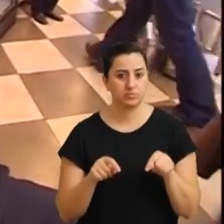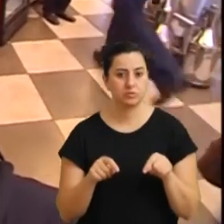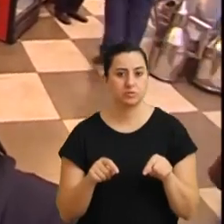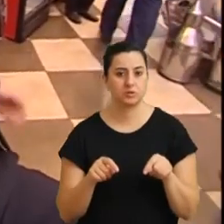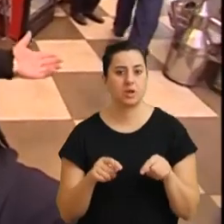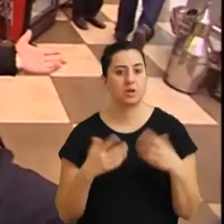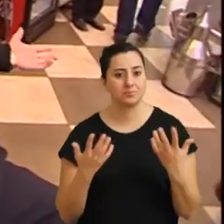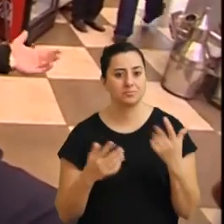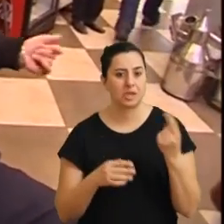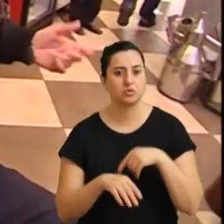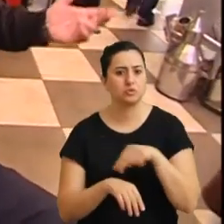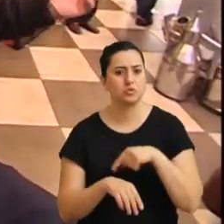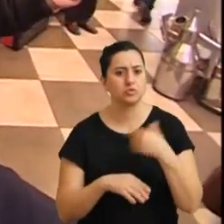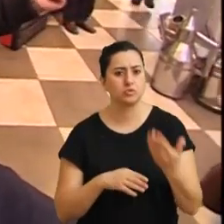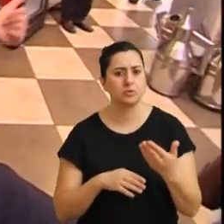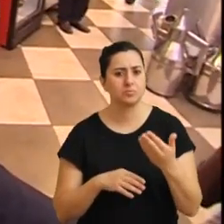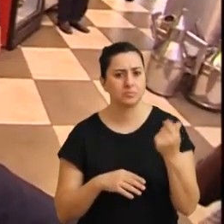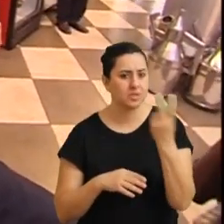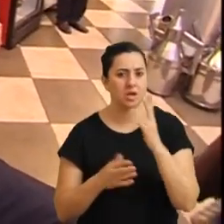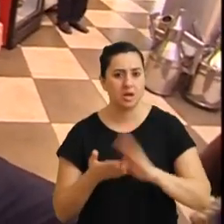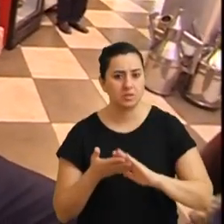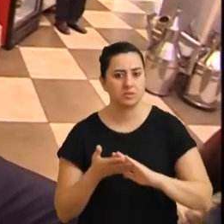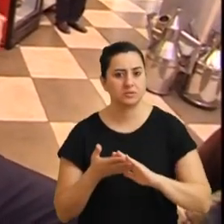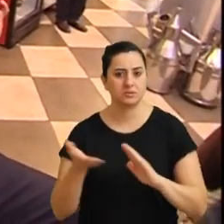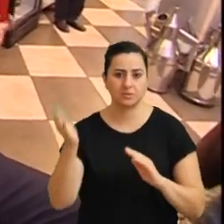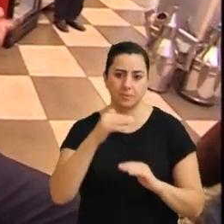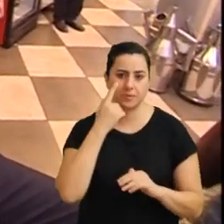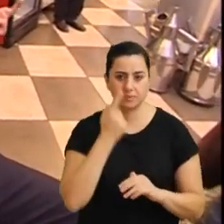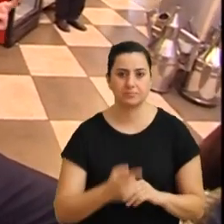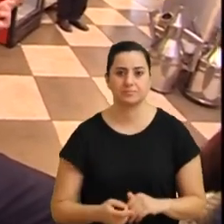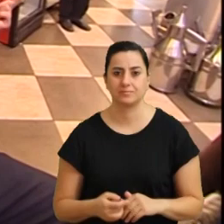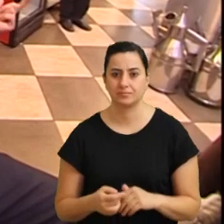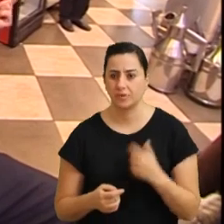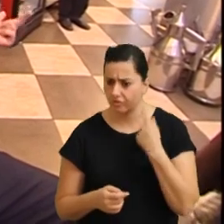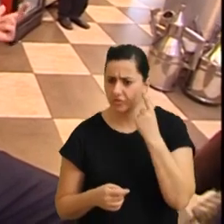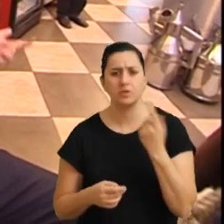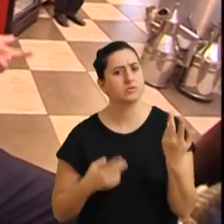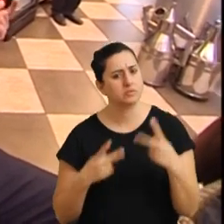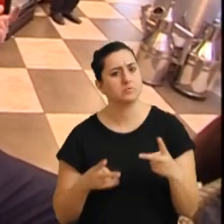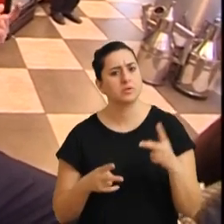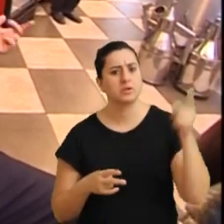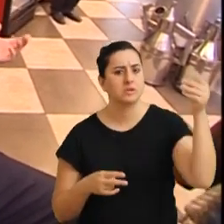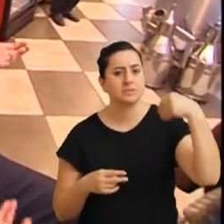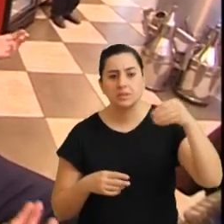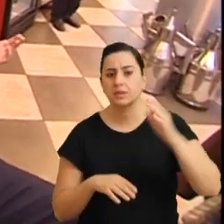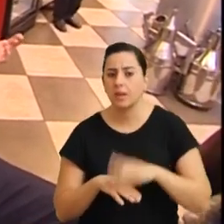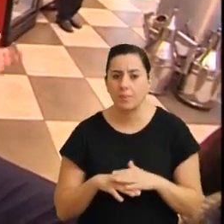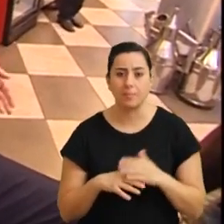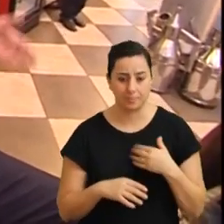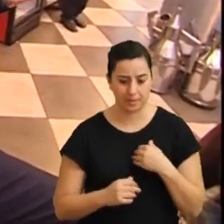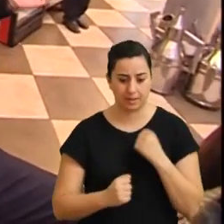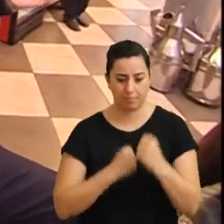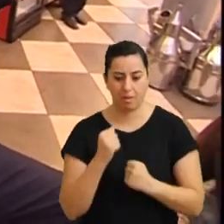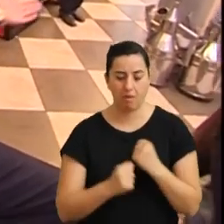alıyorlar. Hatta biraz sonra bir iki arkadaş buraya gelebilir. Hah, biz onlardan fikir alabilir miyiz? Tabii. Onlar nasıl satıyorlar? Yani biz imalatçıyız